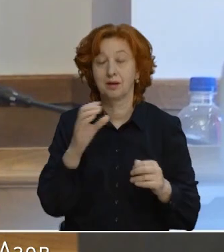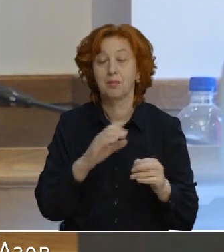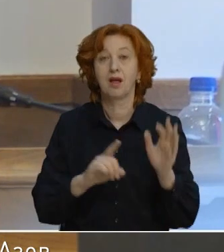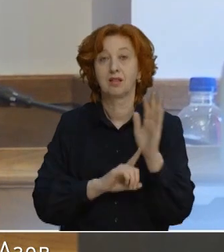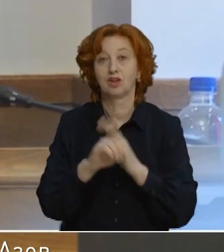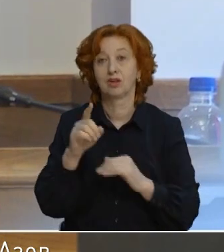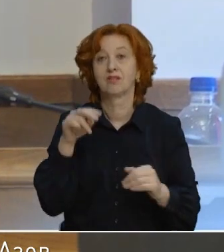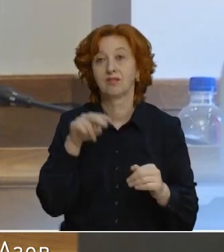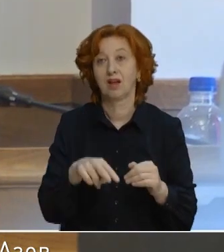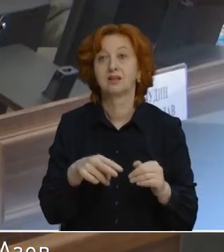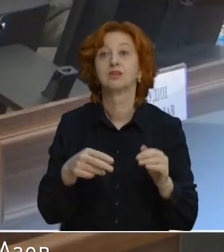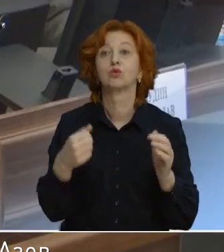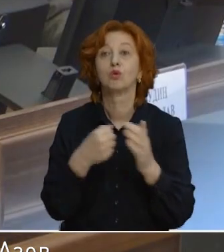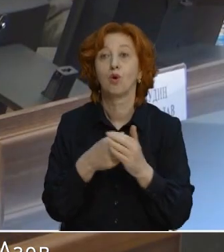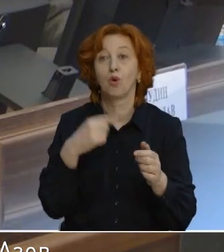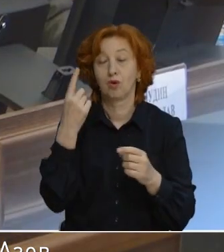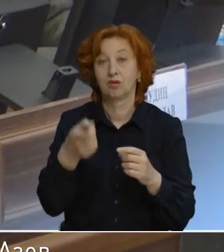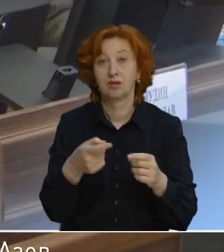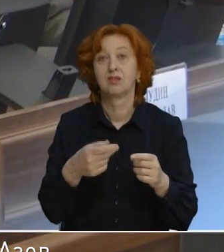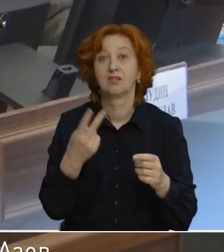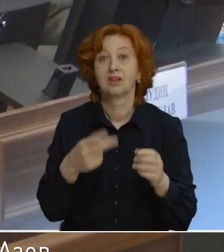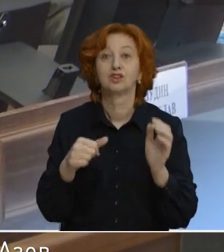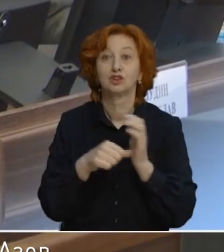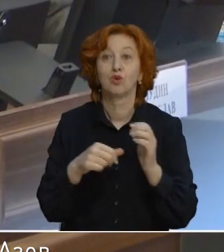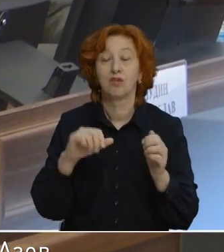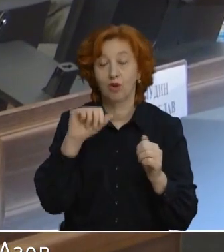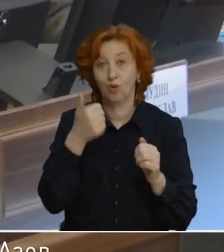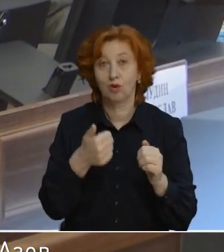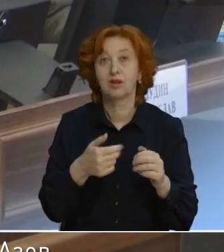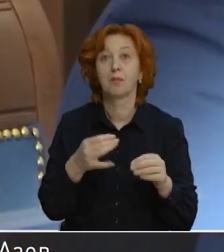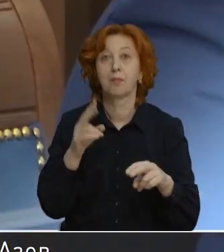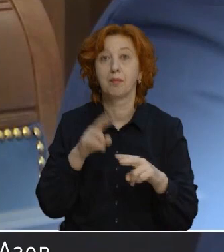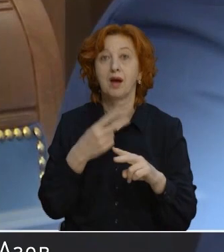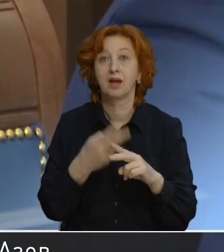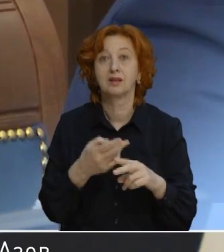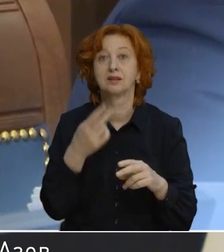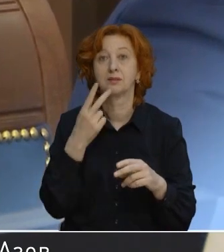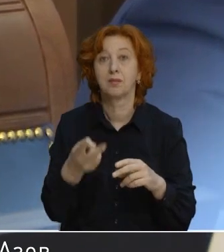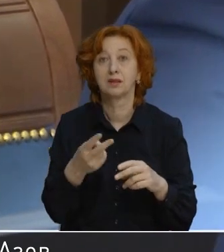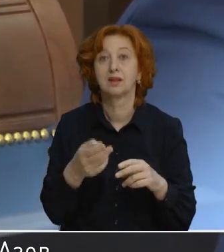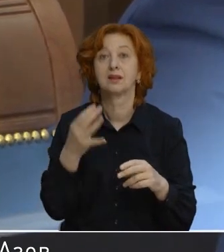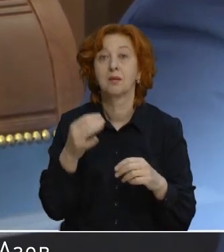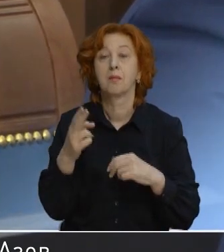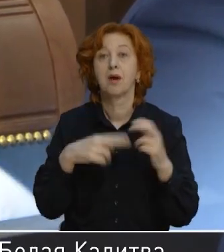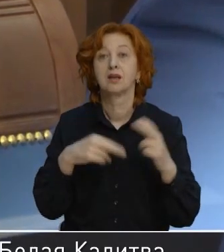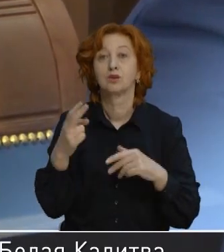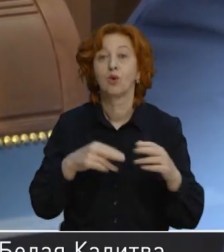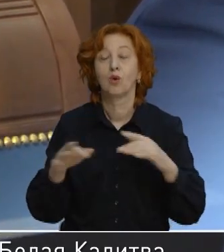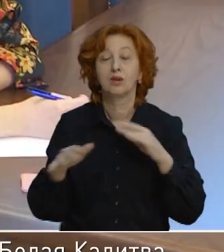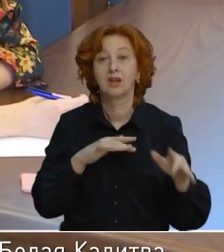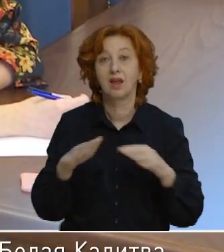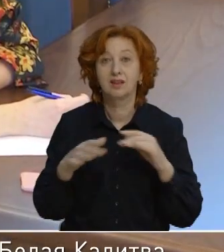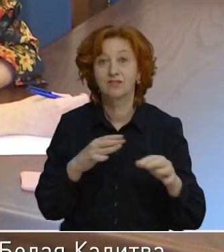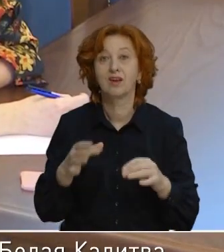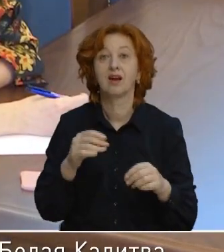1 сентября 2026-го. Граждане смогут по упрощенной схеме получить право собственности на землю и построить. Действие закона распространится